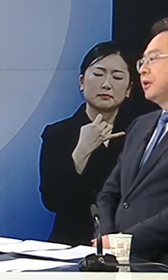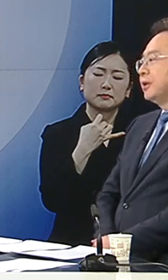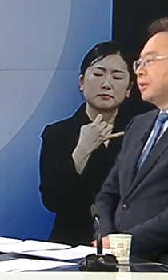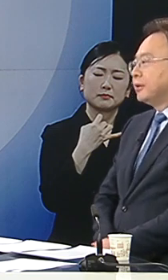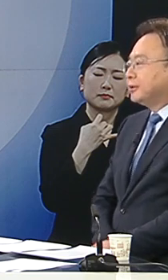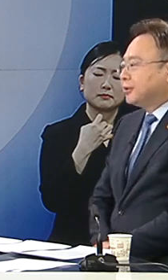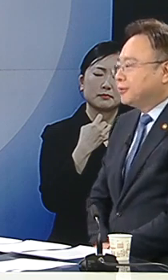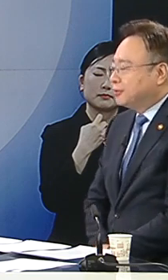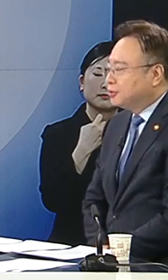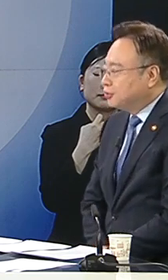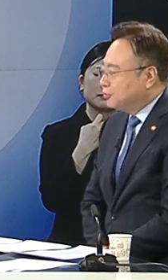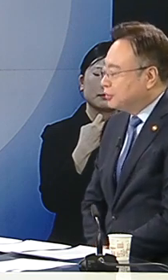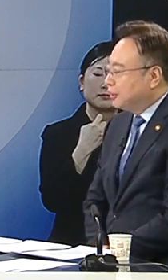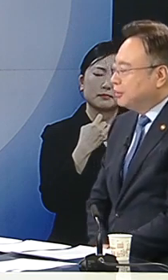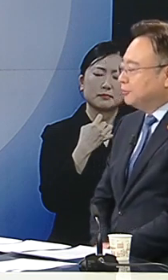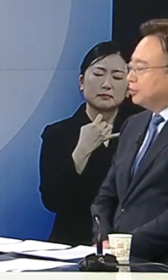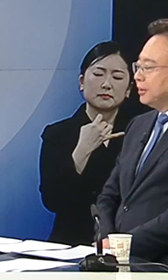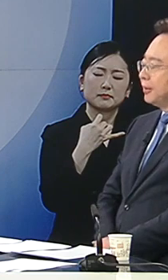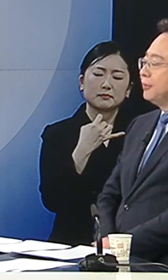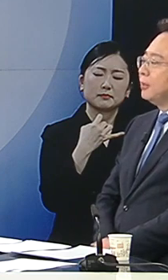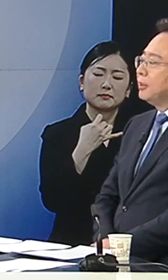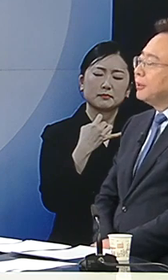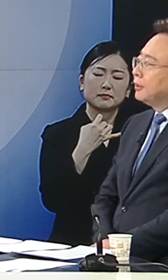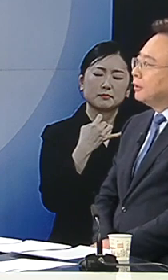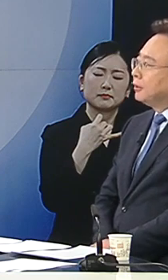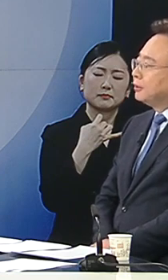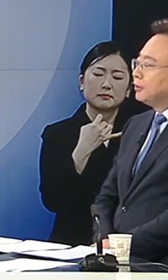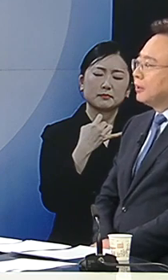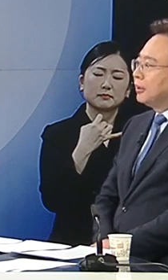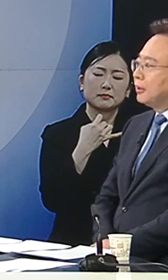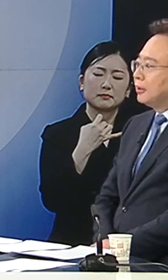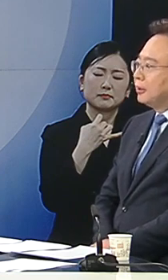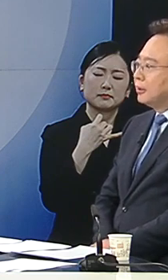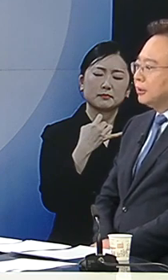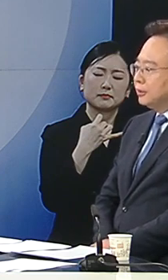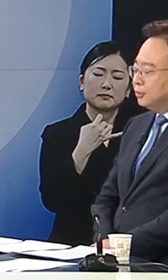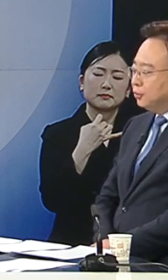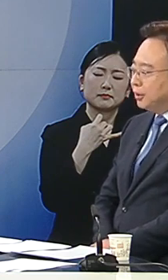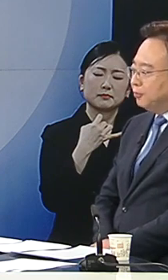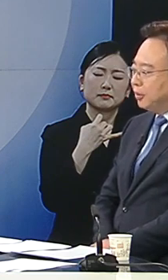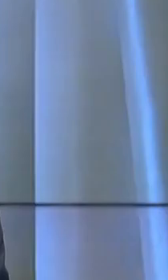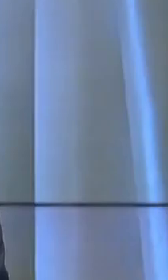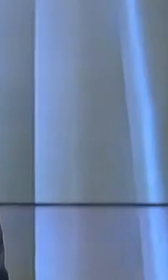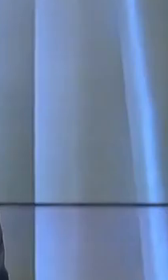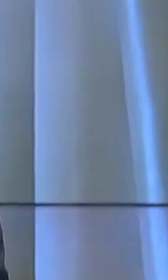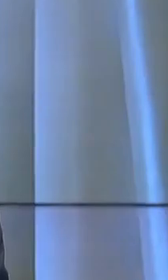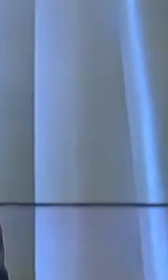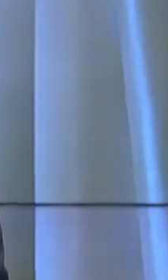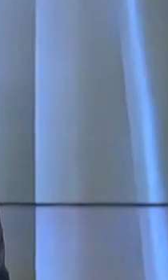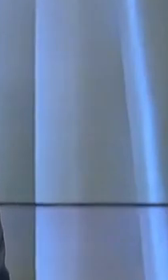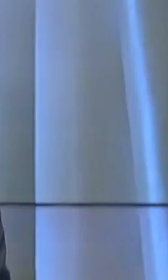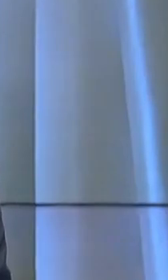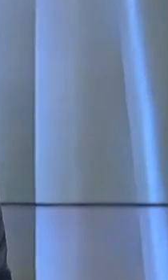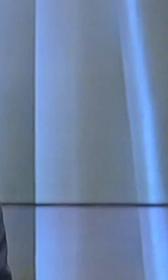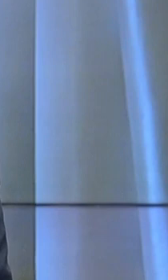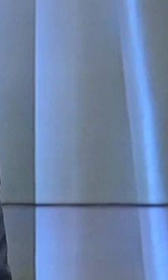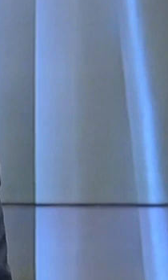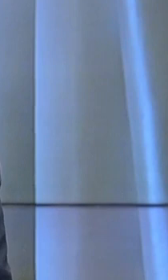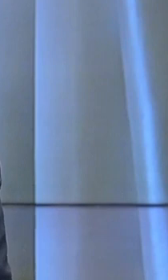불구하고? 글쎄요, 저도 뭐 그게 의문인데요. 네. 저희가 의료계를 포함한